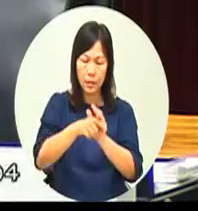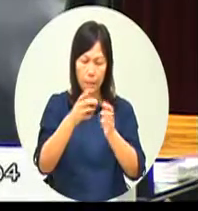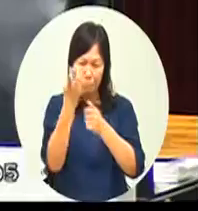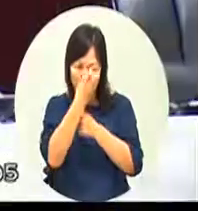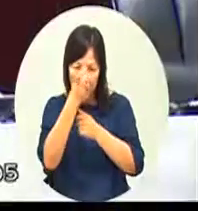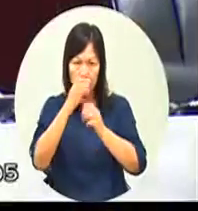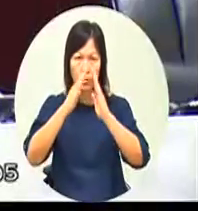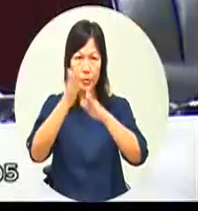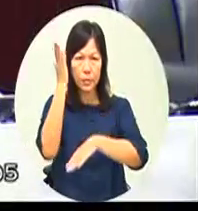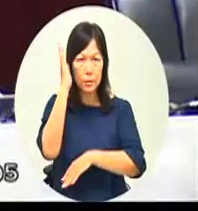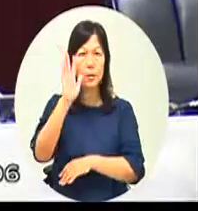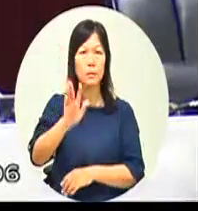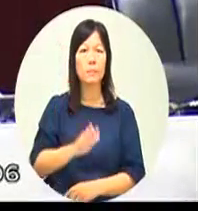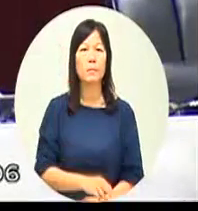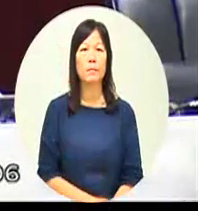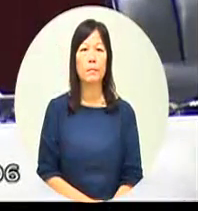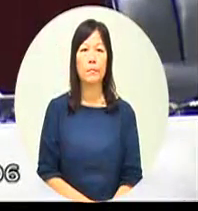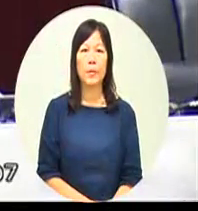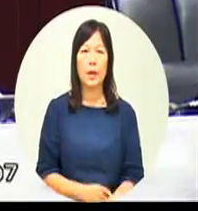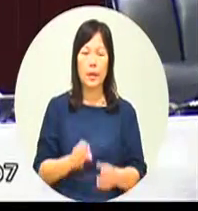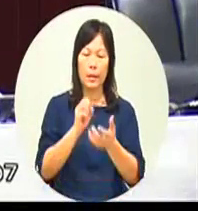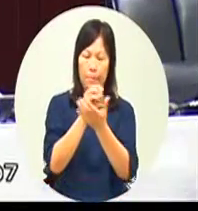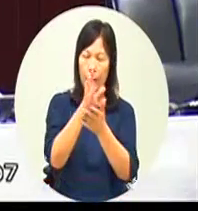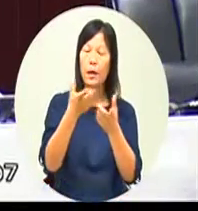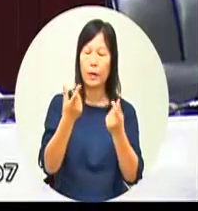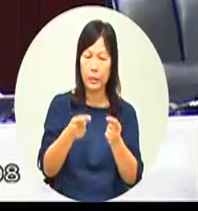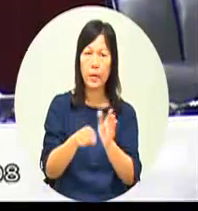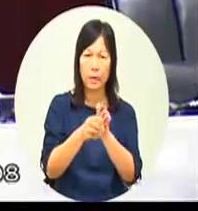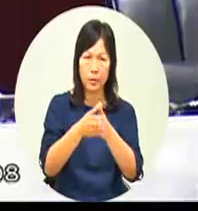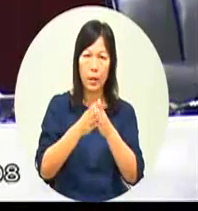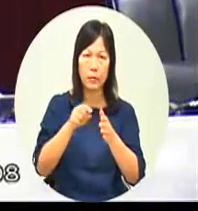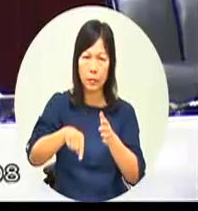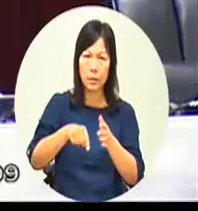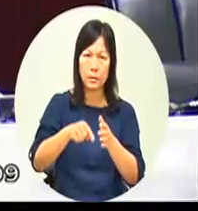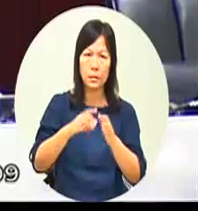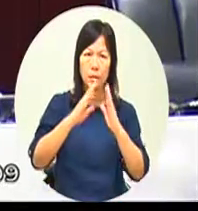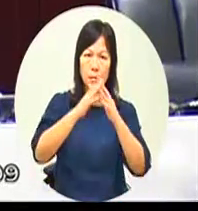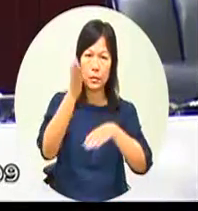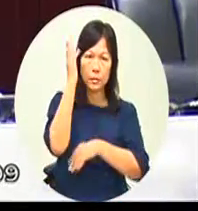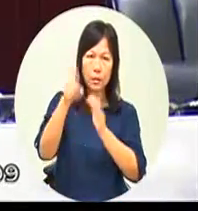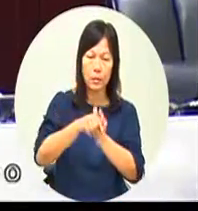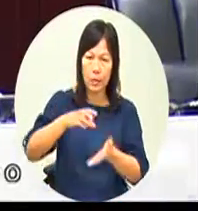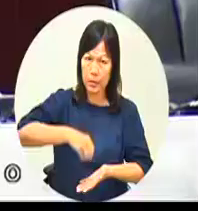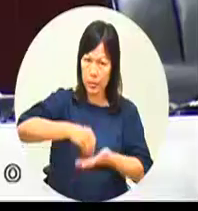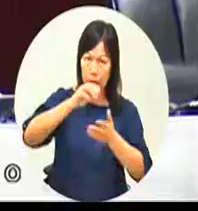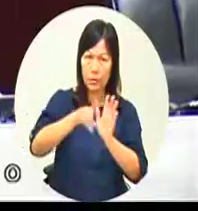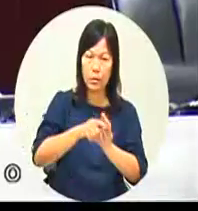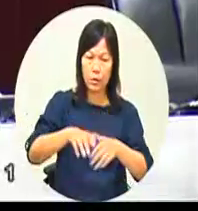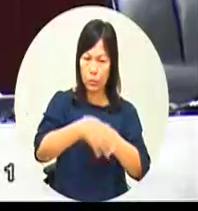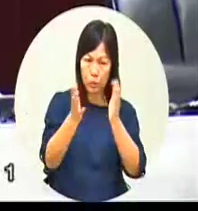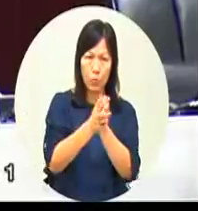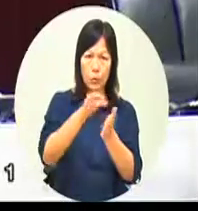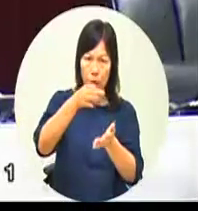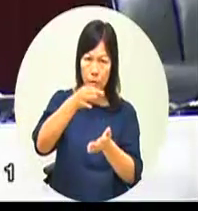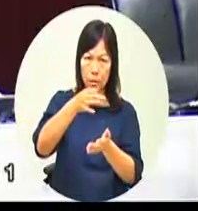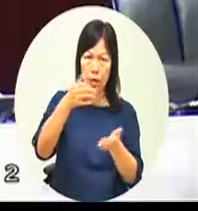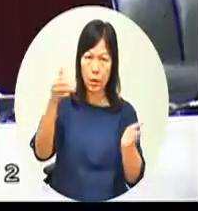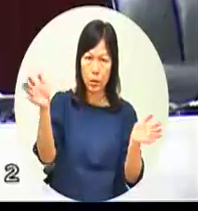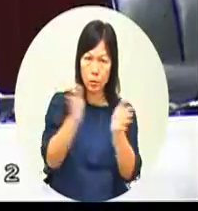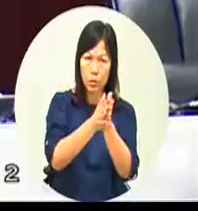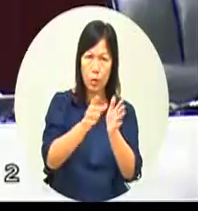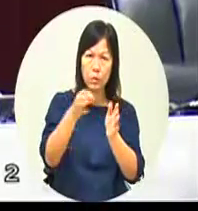政，同时也跟大家报告，这一次市政府所提出来的总预算金额